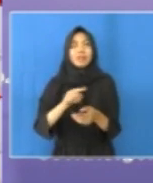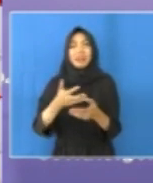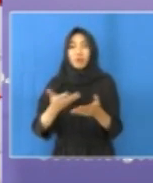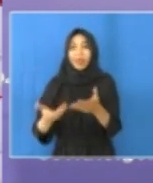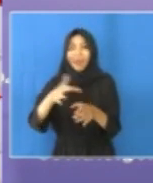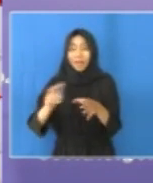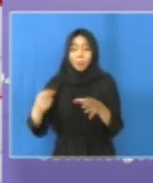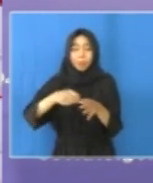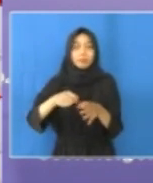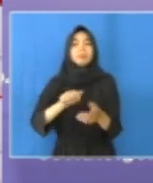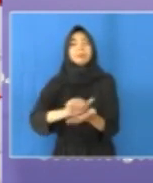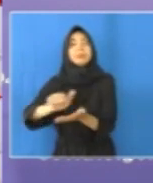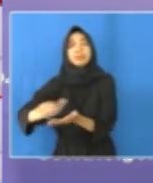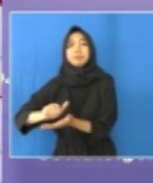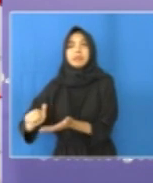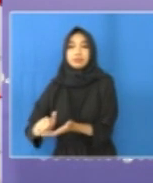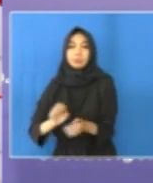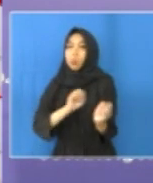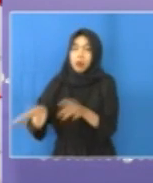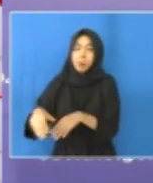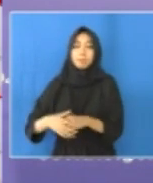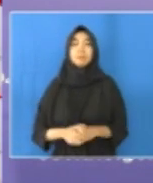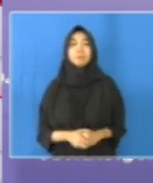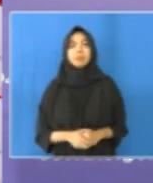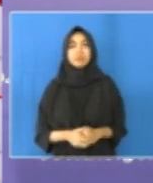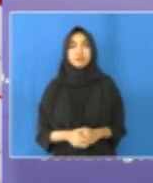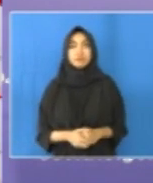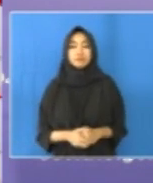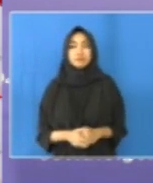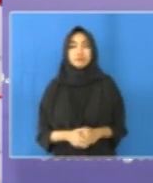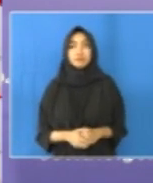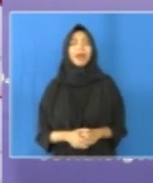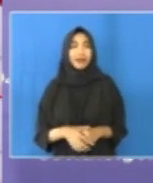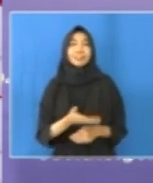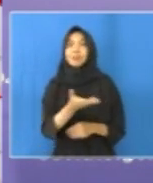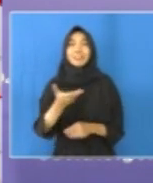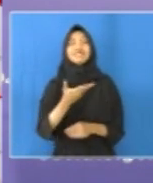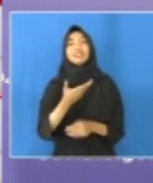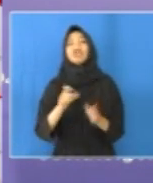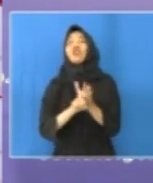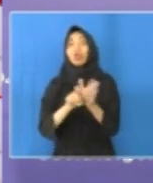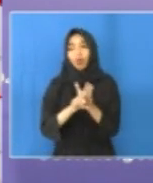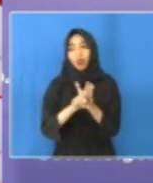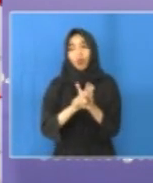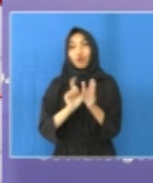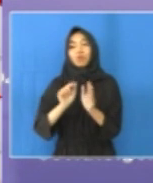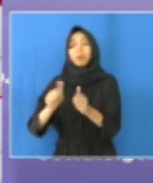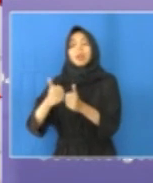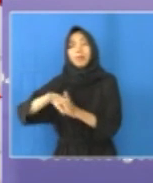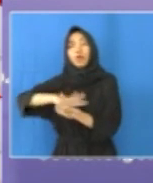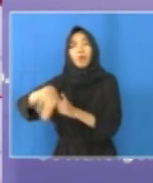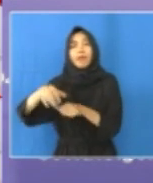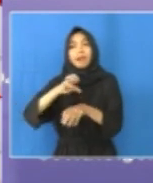tampungan air oleh karena itu Mari kita menjadi teladan untuk menyelamatkan keluarga menyelamatkan